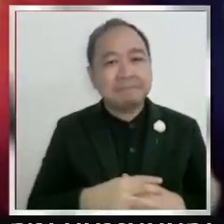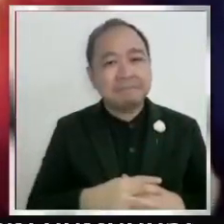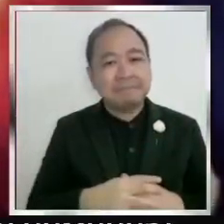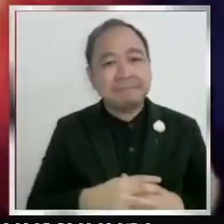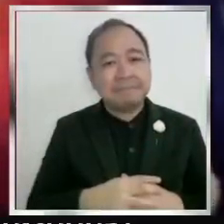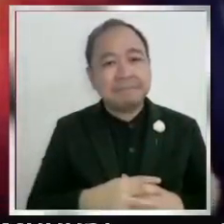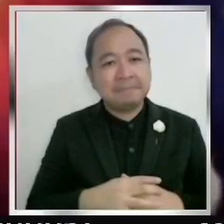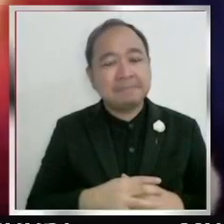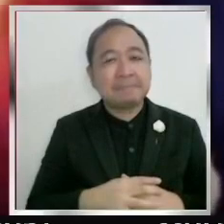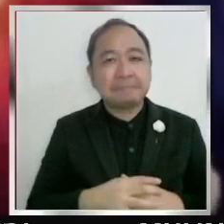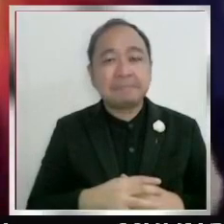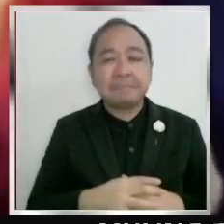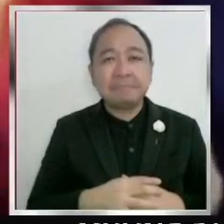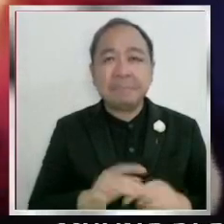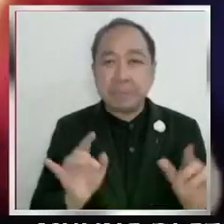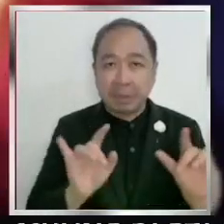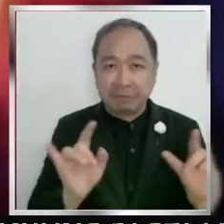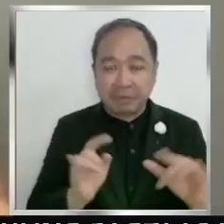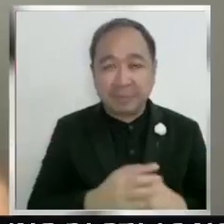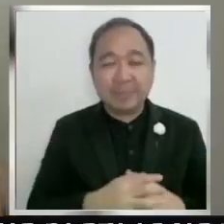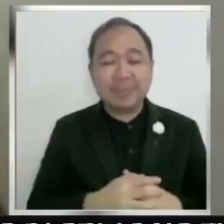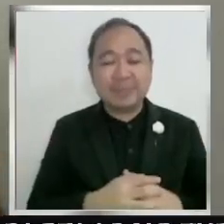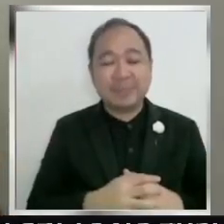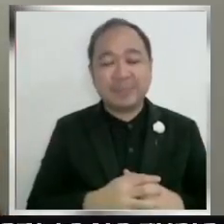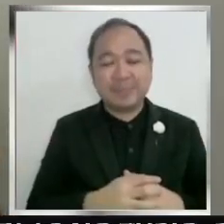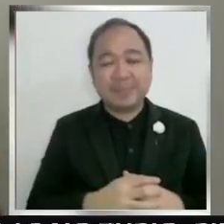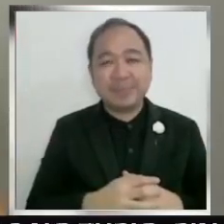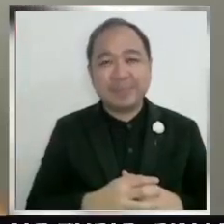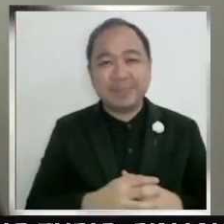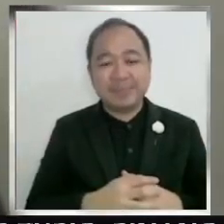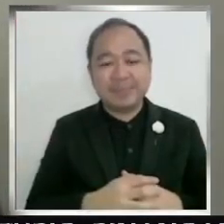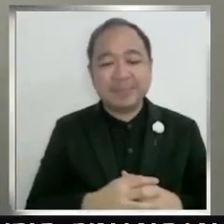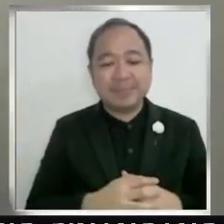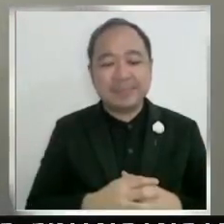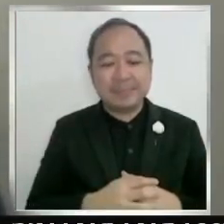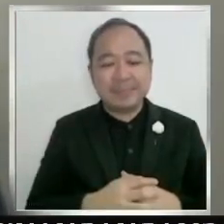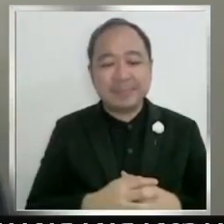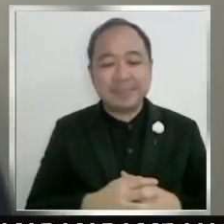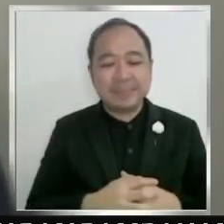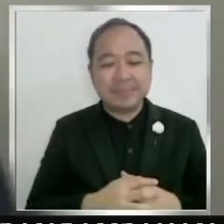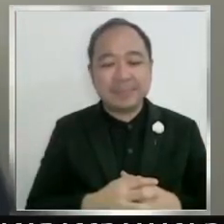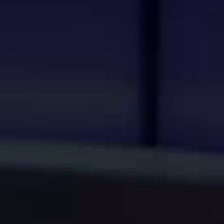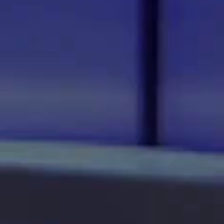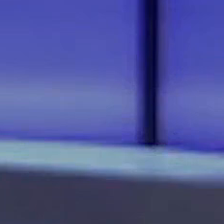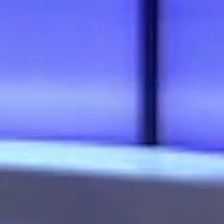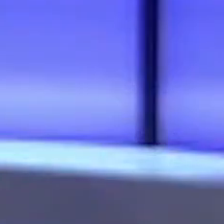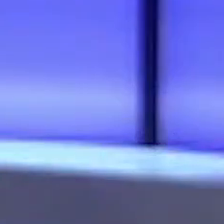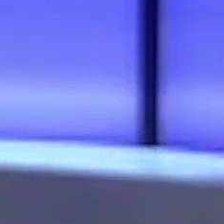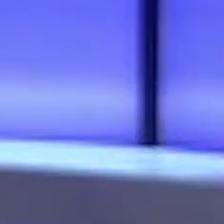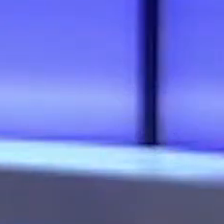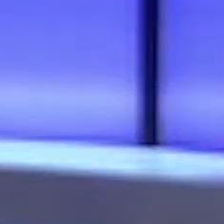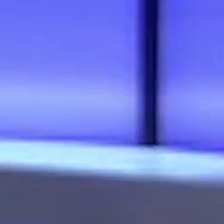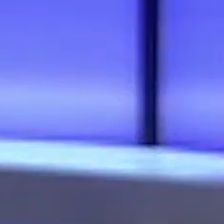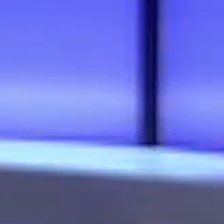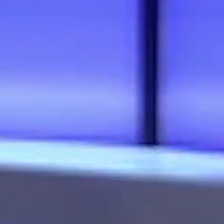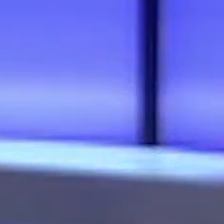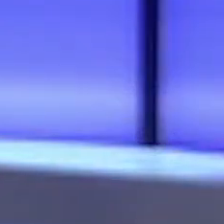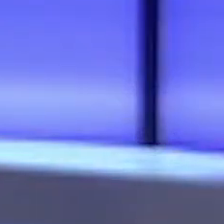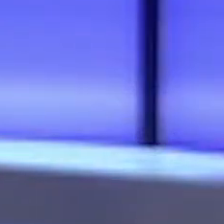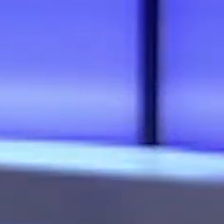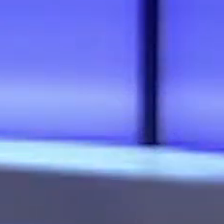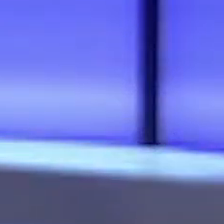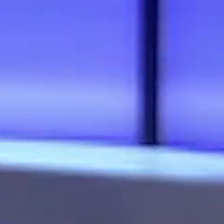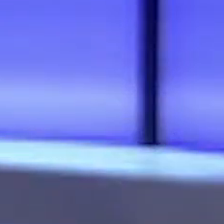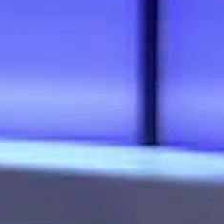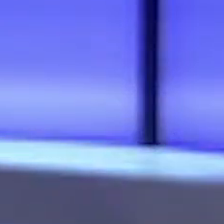Love you. Para sa GMA Integrated News, Oscar Oida, Nakatutok, 24 Oras. Good news mga kapuso! Maaari